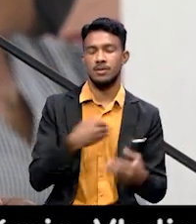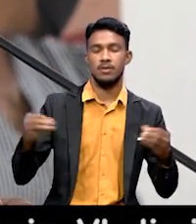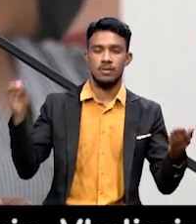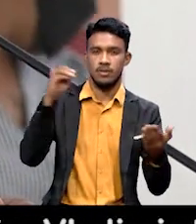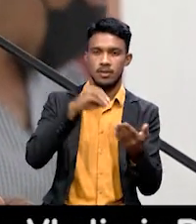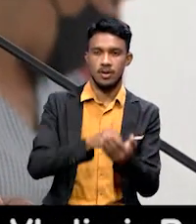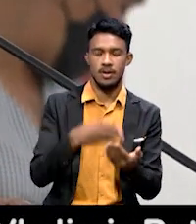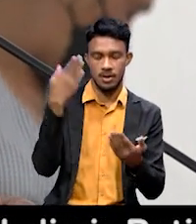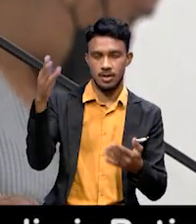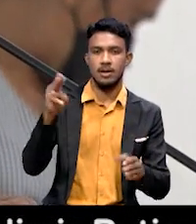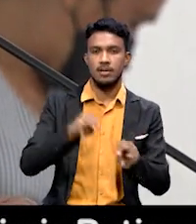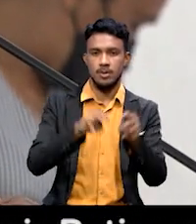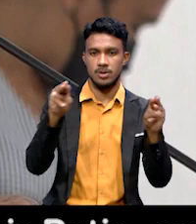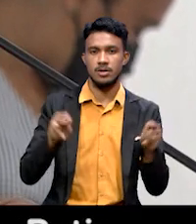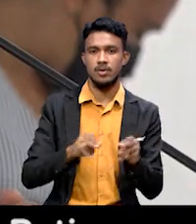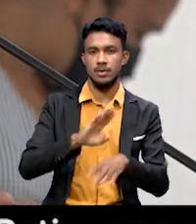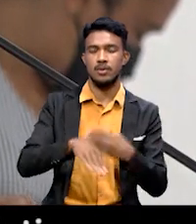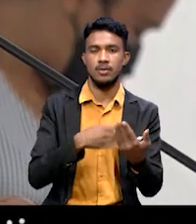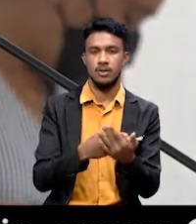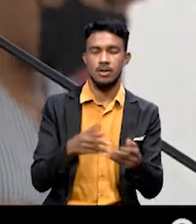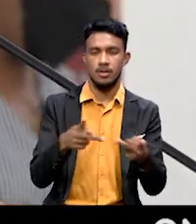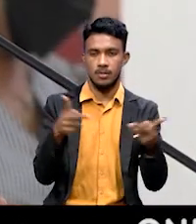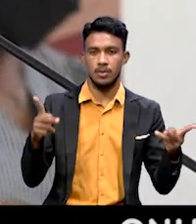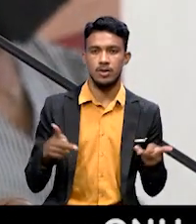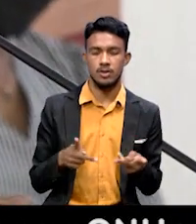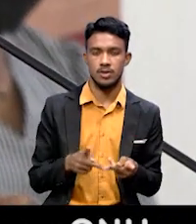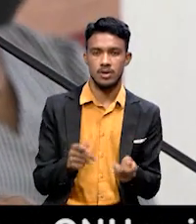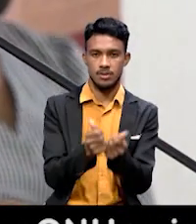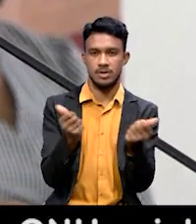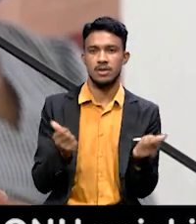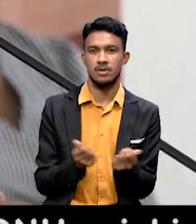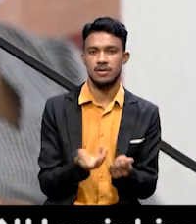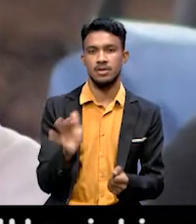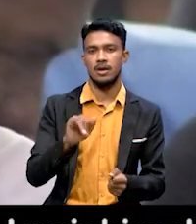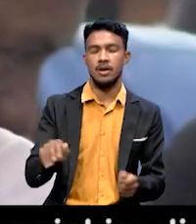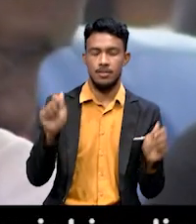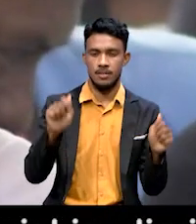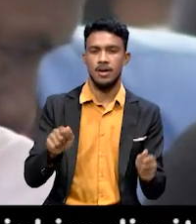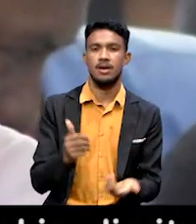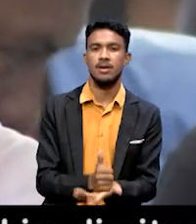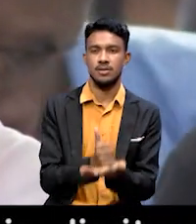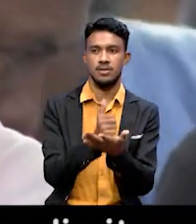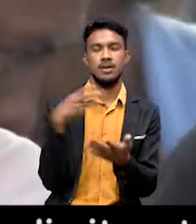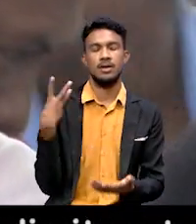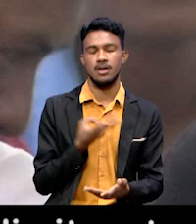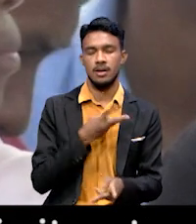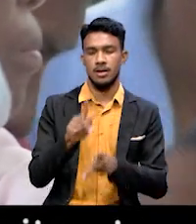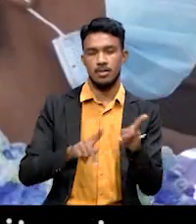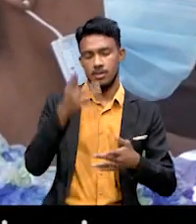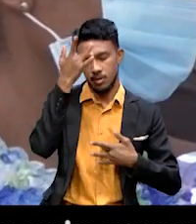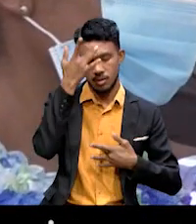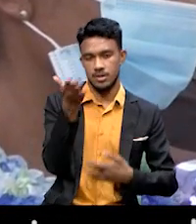outro. Iha subdistrito sira, iha postos administrativos sira, para tabela halo atendimento mai teni mora sira nima.